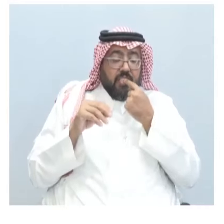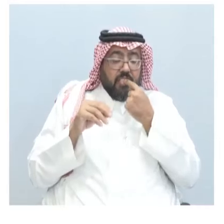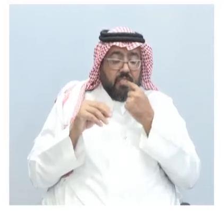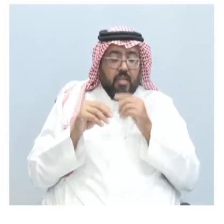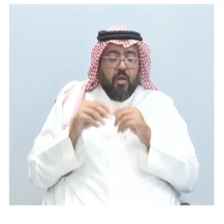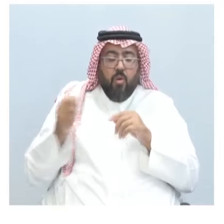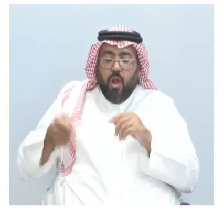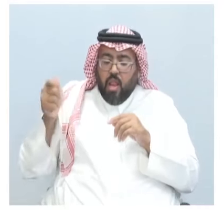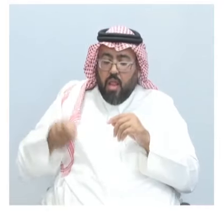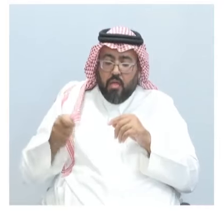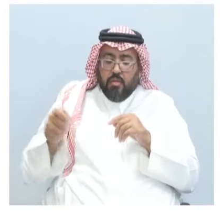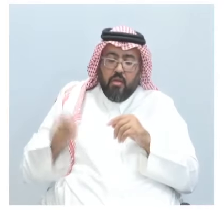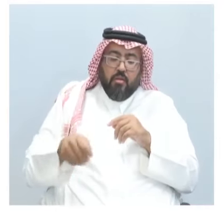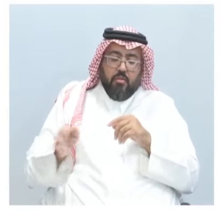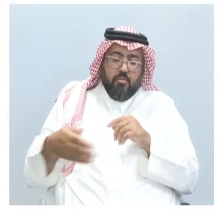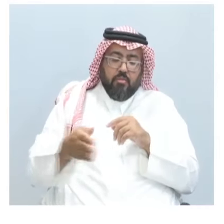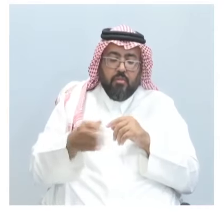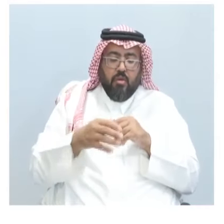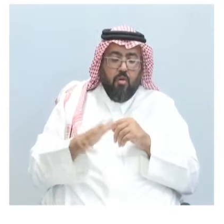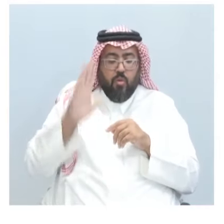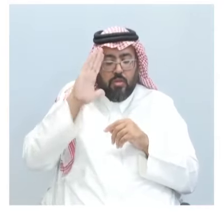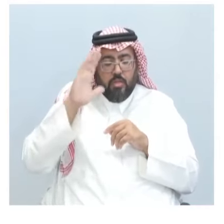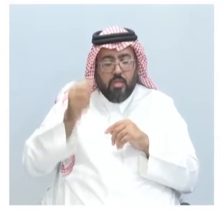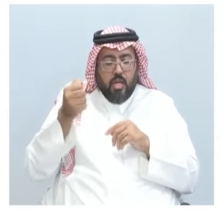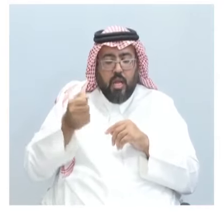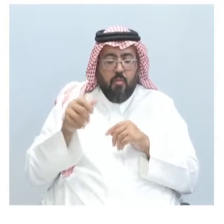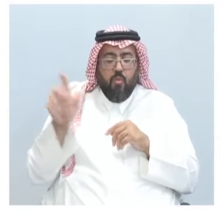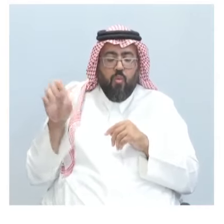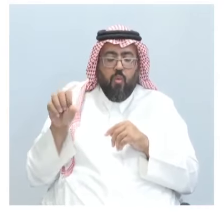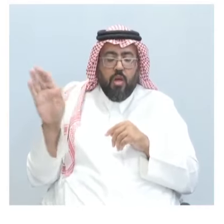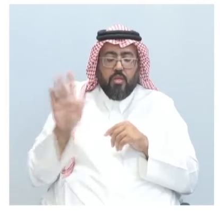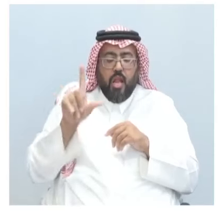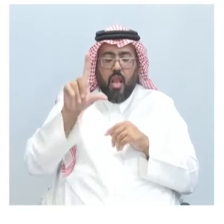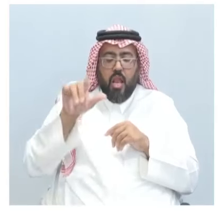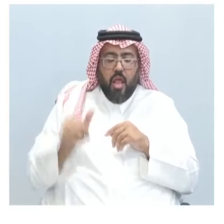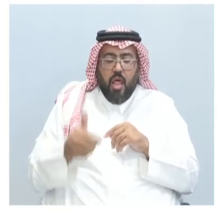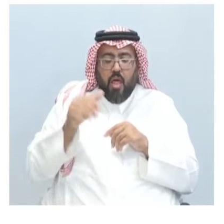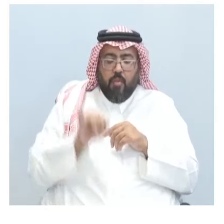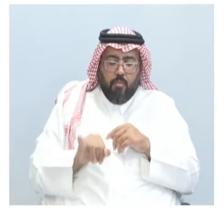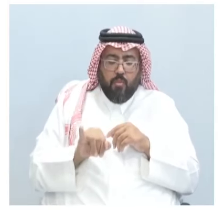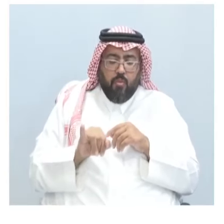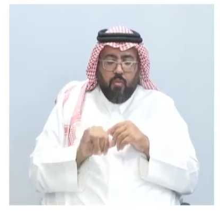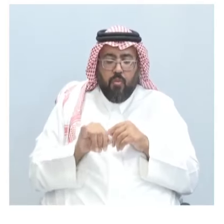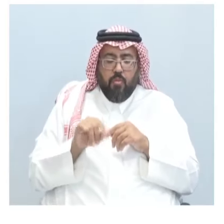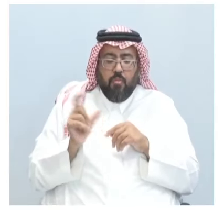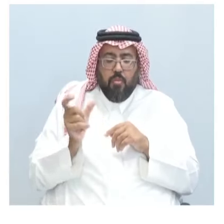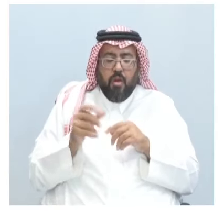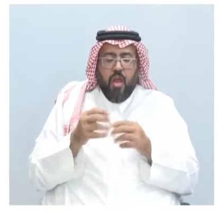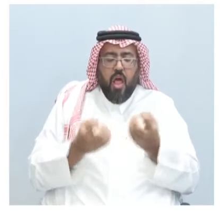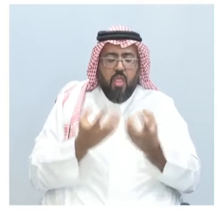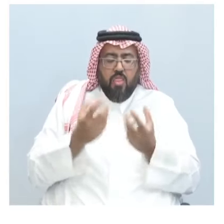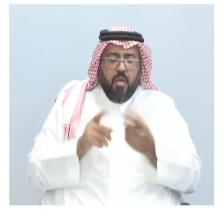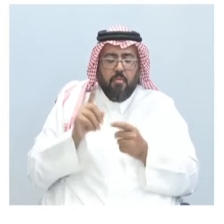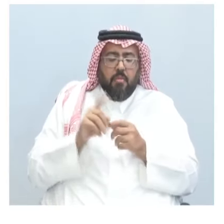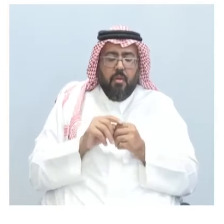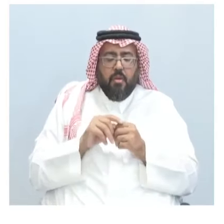والعصا والسلام يعني من عذاب الله على من